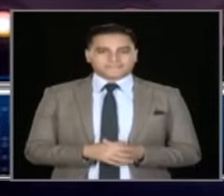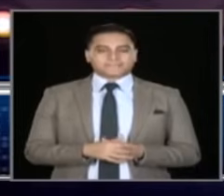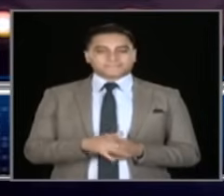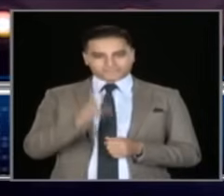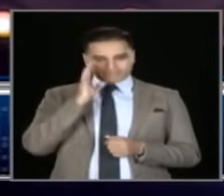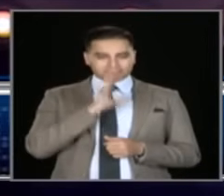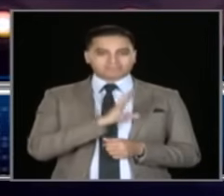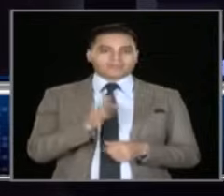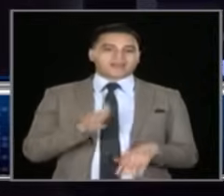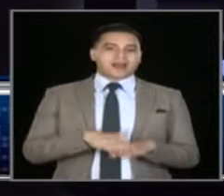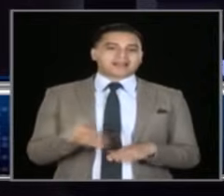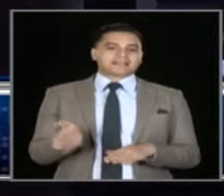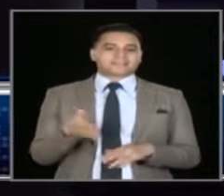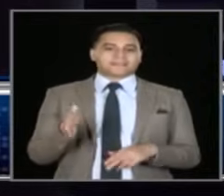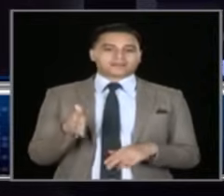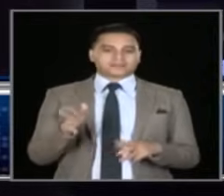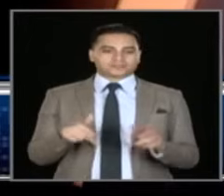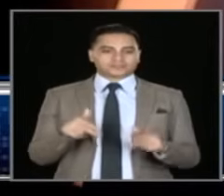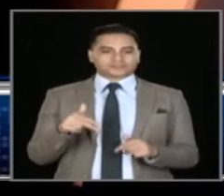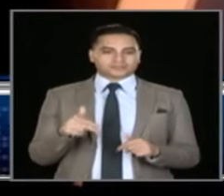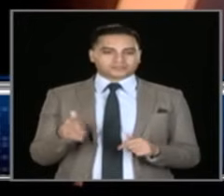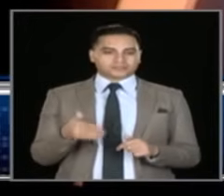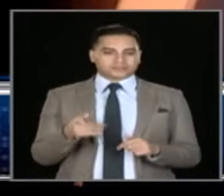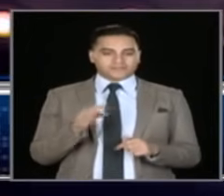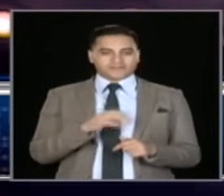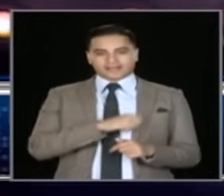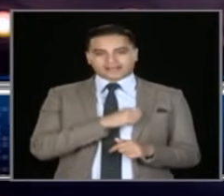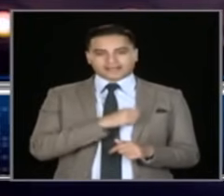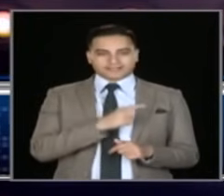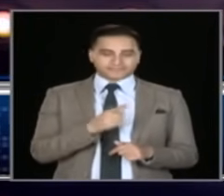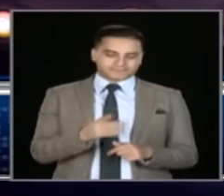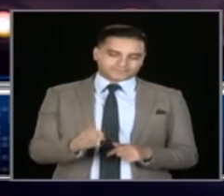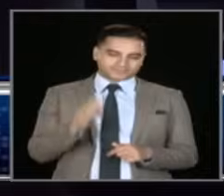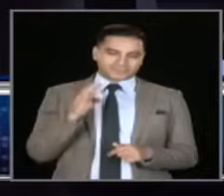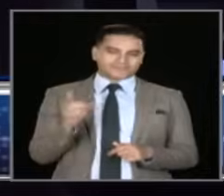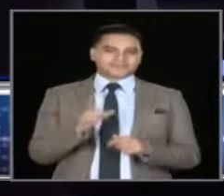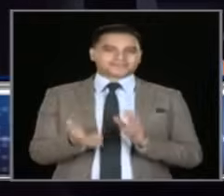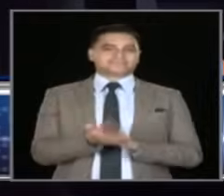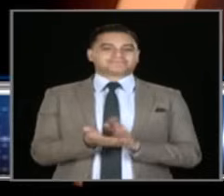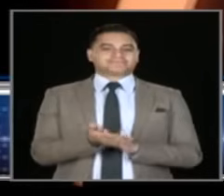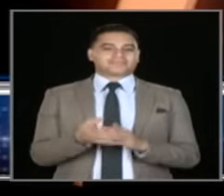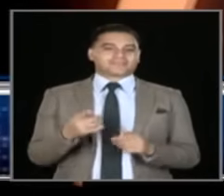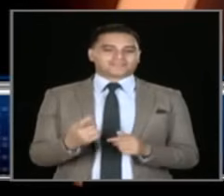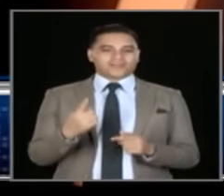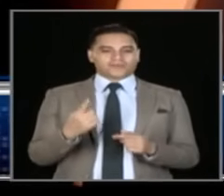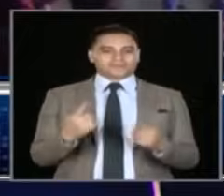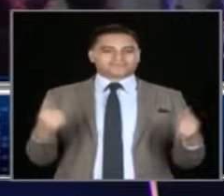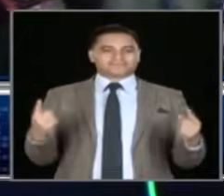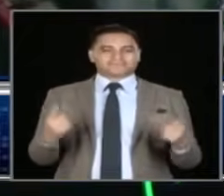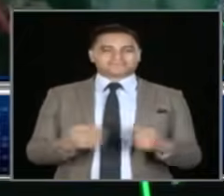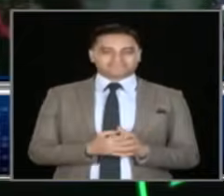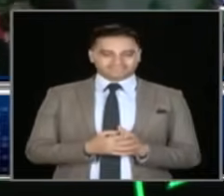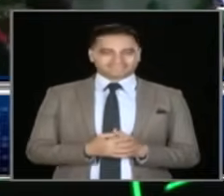مشهورة بصيد سمك السلم. كندا. كندا الهدف الأول.